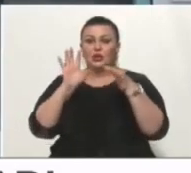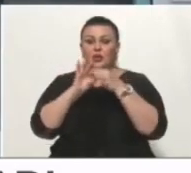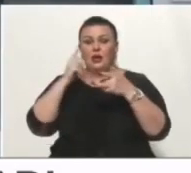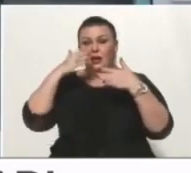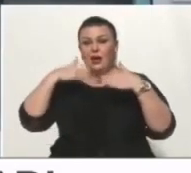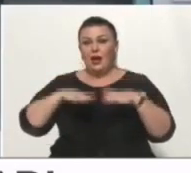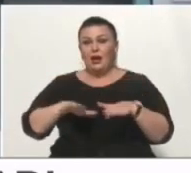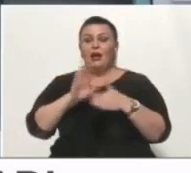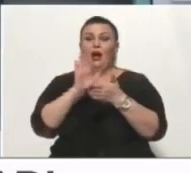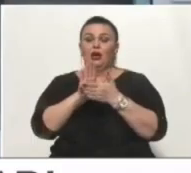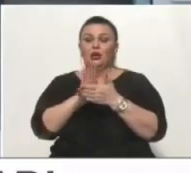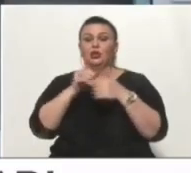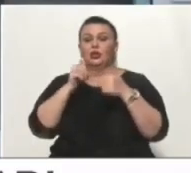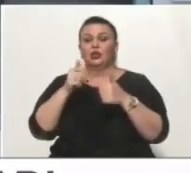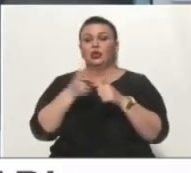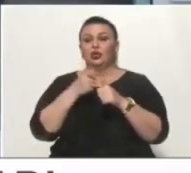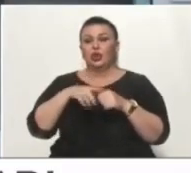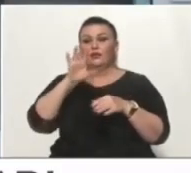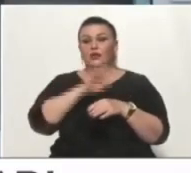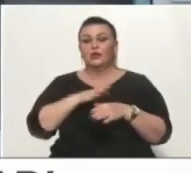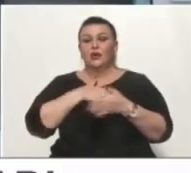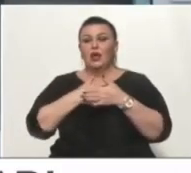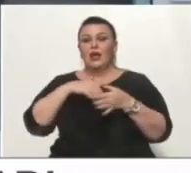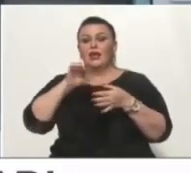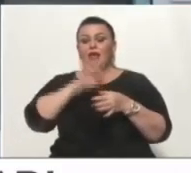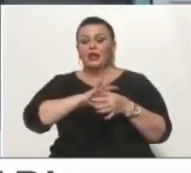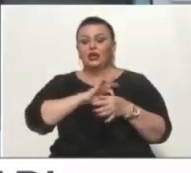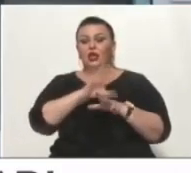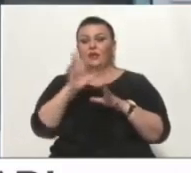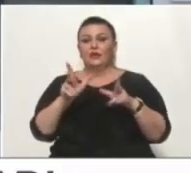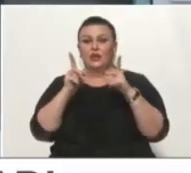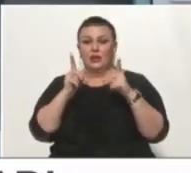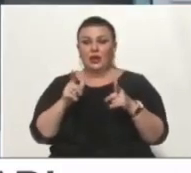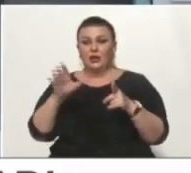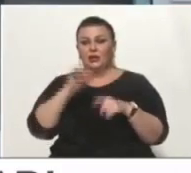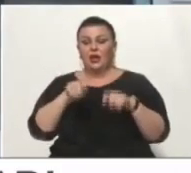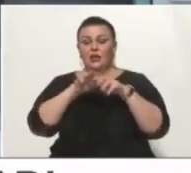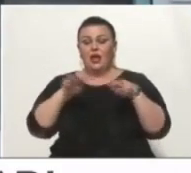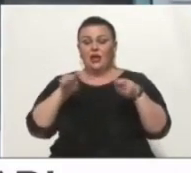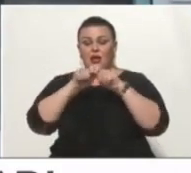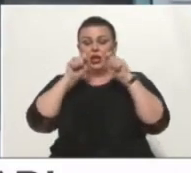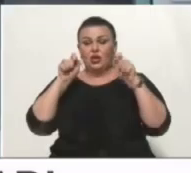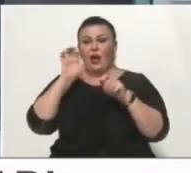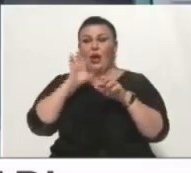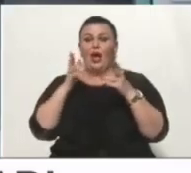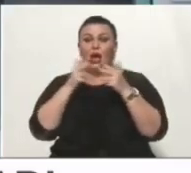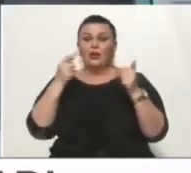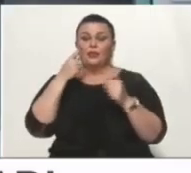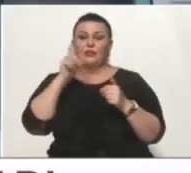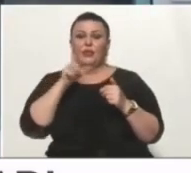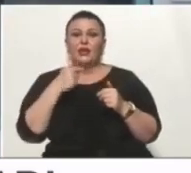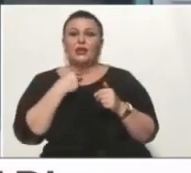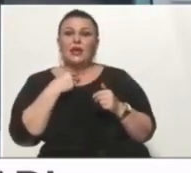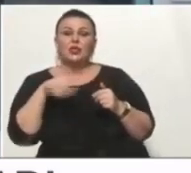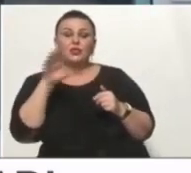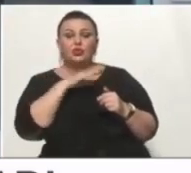qərarını alqışlayırlar və ümumilikdə nəticədən razıdırlar. Nazirlik açıqlamasında bildirilir ki, əlbəttə hər bir səs